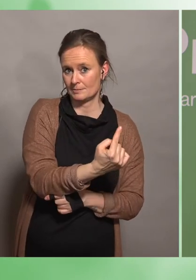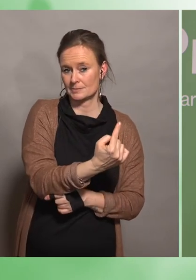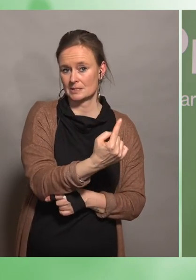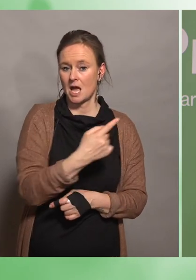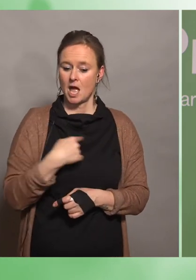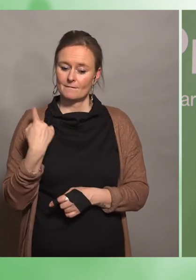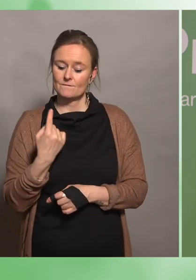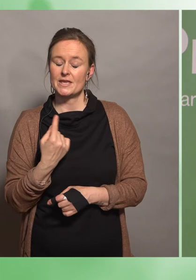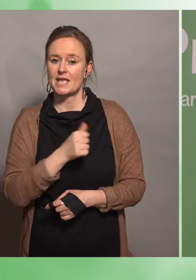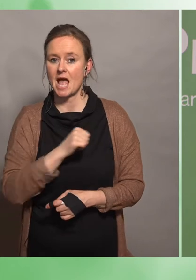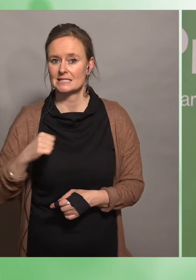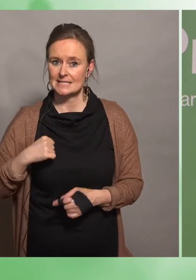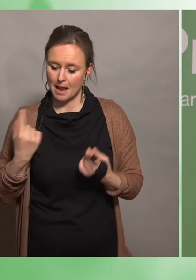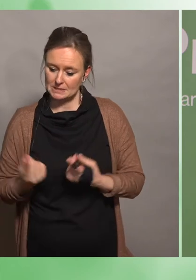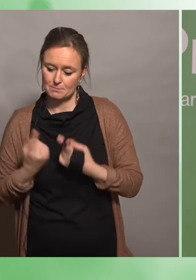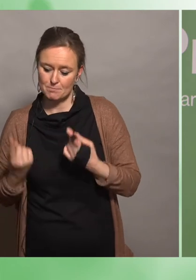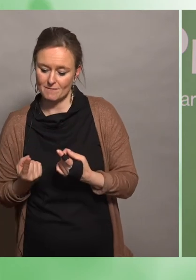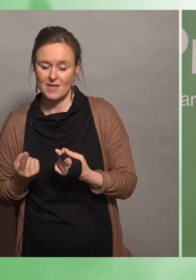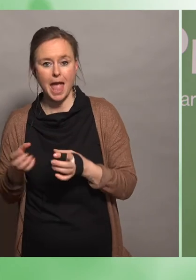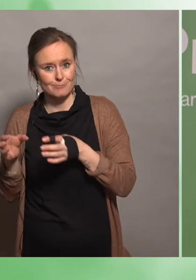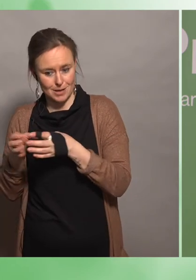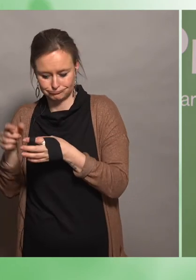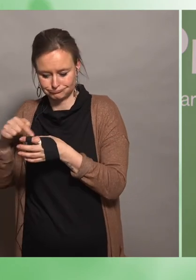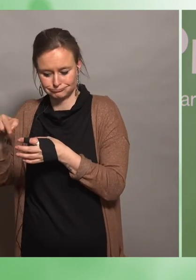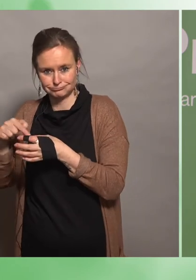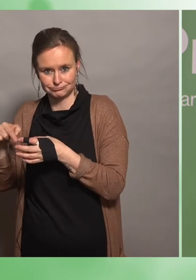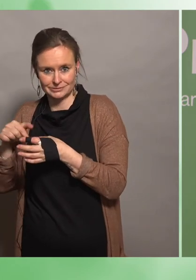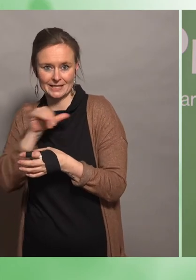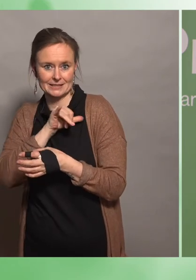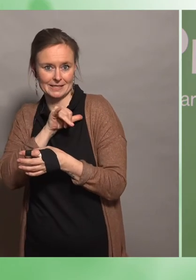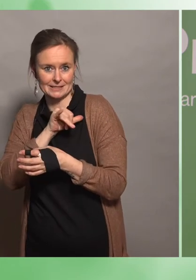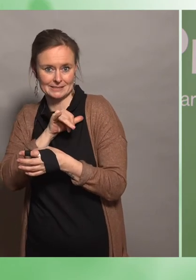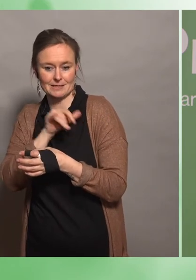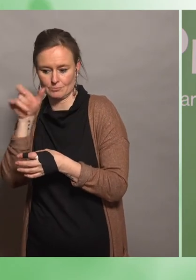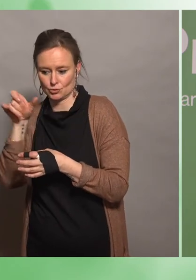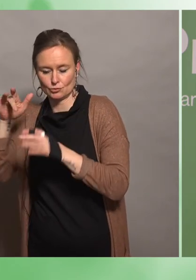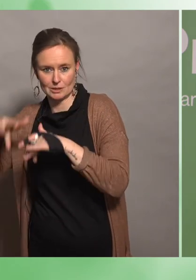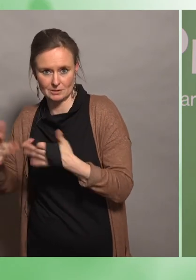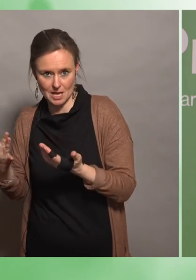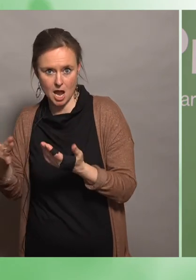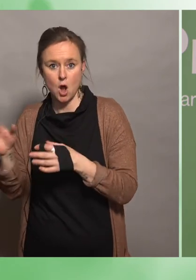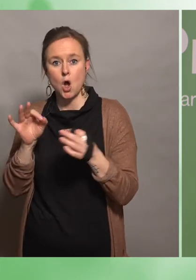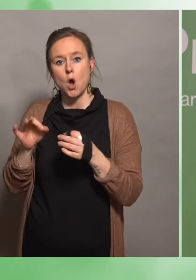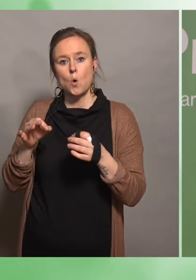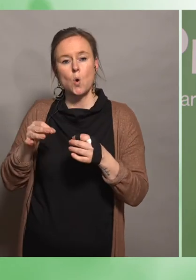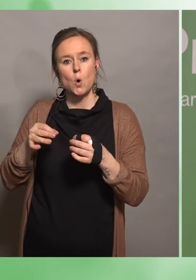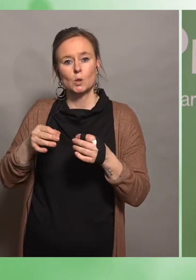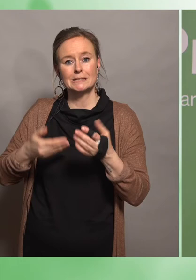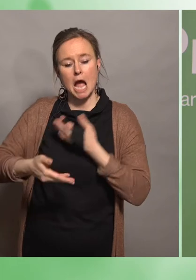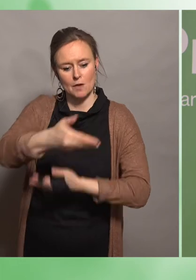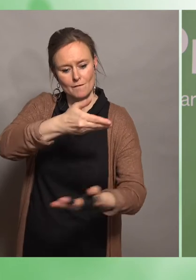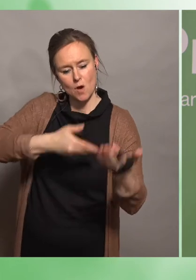Bewerberpool geeignete oder interessierte Kandidatinnen oder akkordieren uns hier mit dem AMS Niederösterreich, weil ja